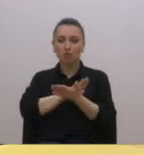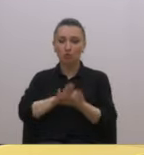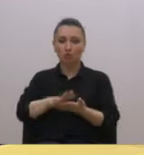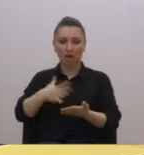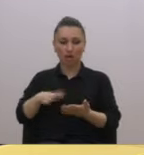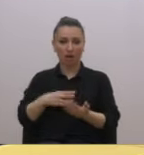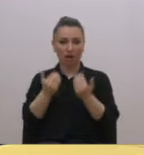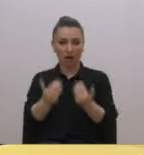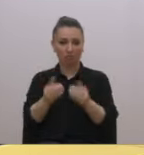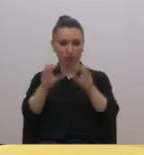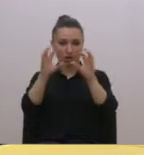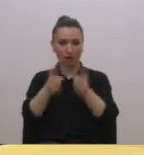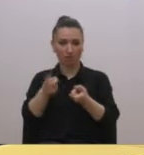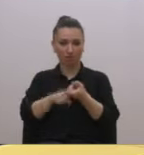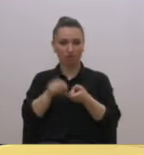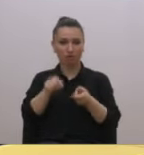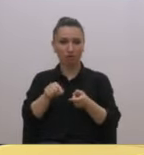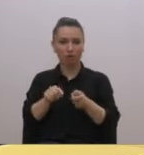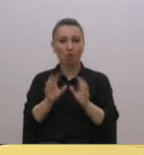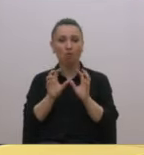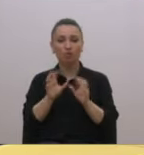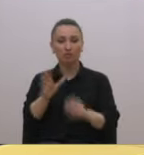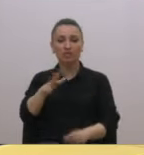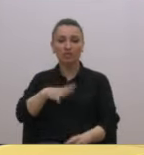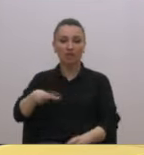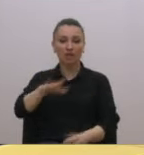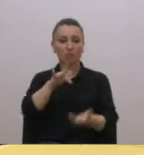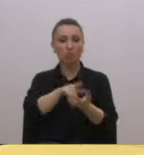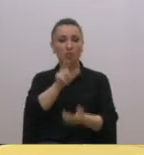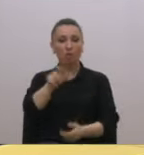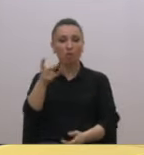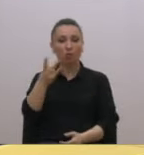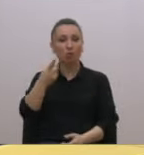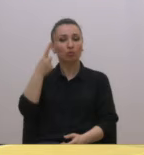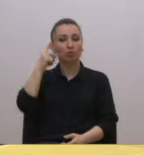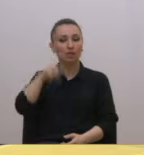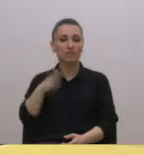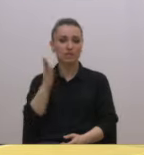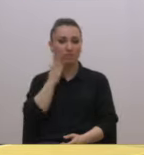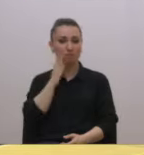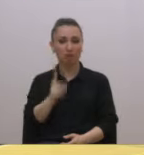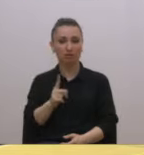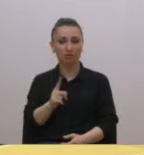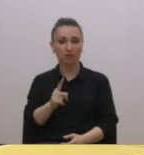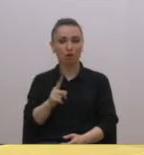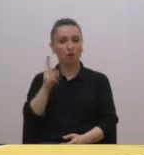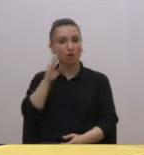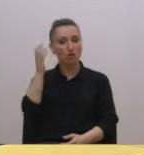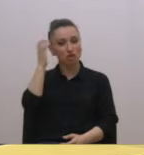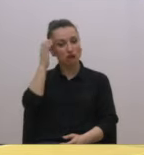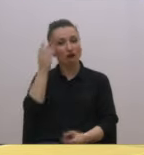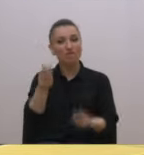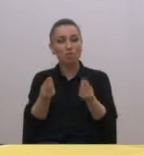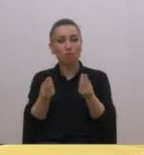ქართული კანონი, რომელიც უზრუნველყოფს რომ საქართველოს მოქალაქეებმა იცოდნენ სიმართლე, რომ შავი